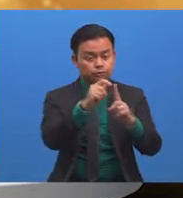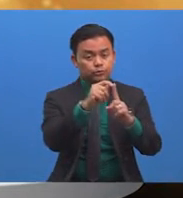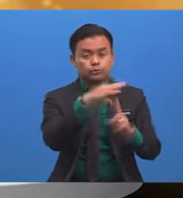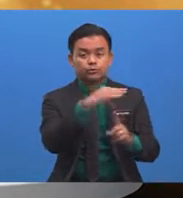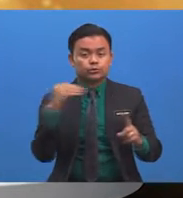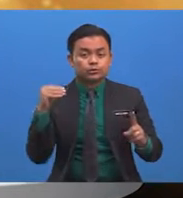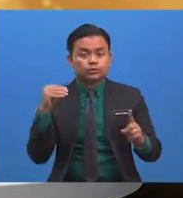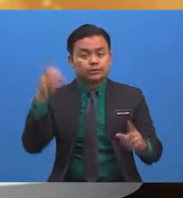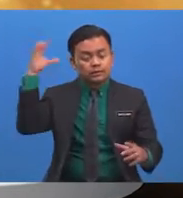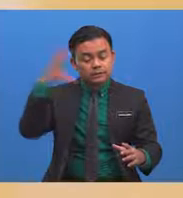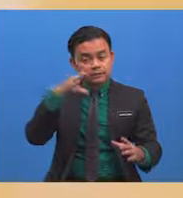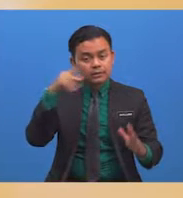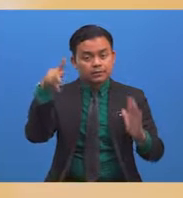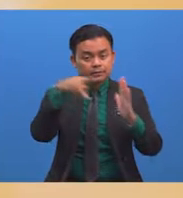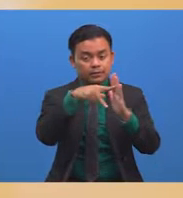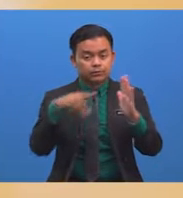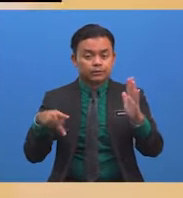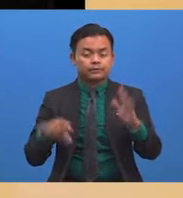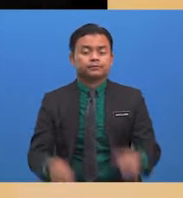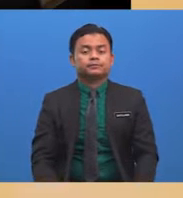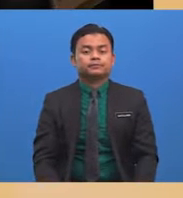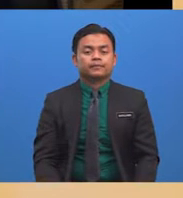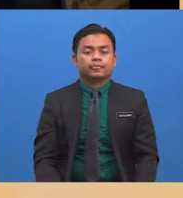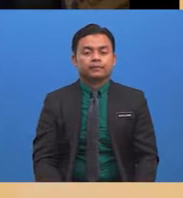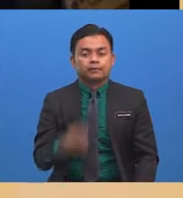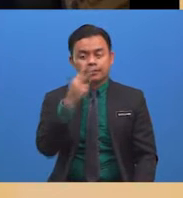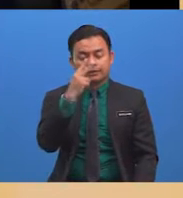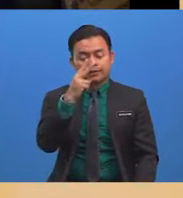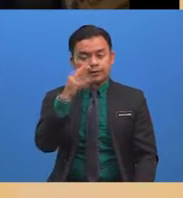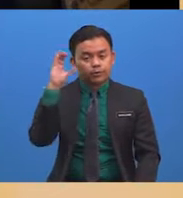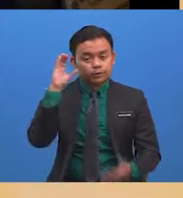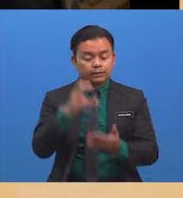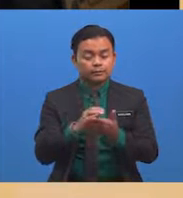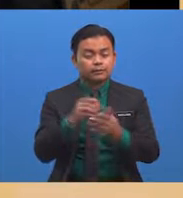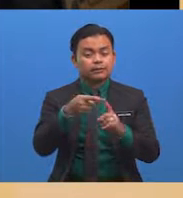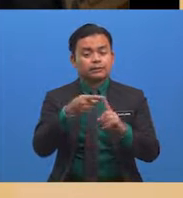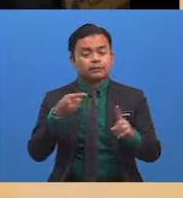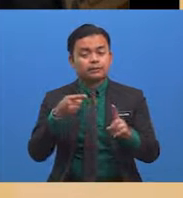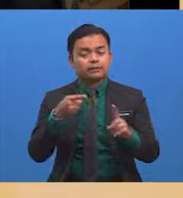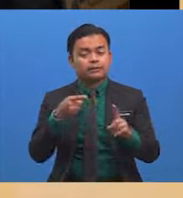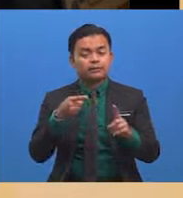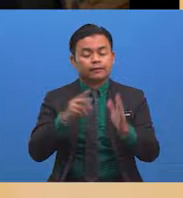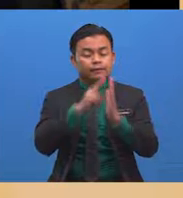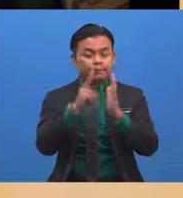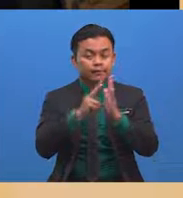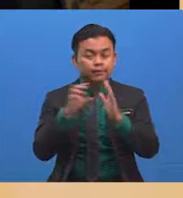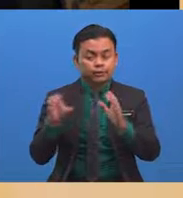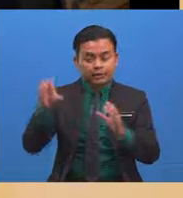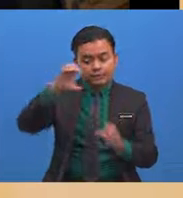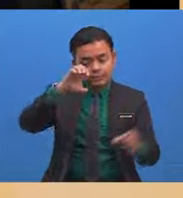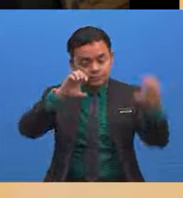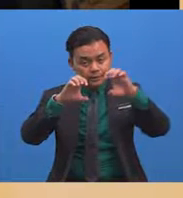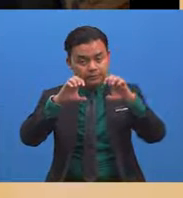kamu akan mudah faham. Lihat gambar sebahagian dari video eksperimen cikgu tadi. Ini